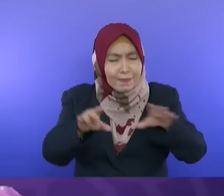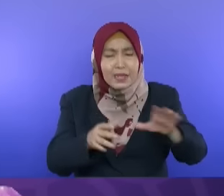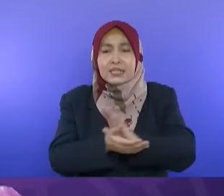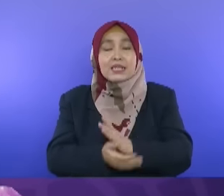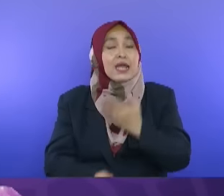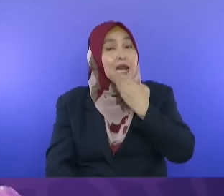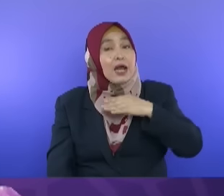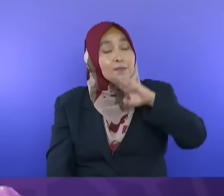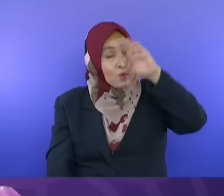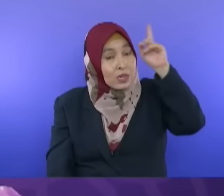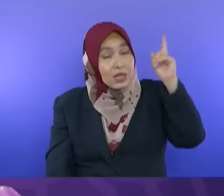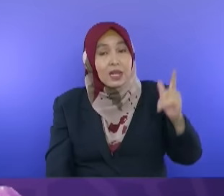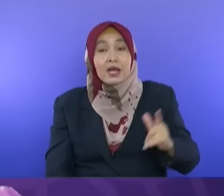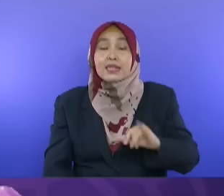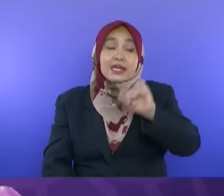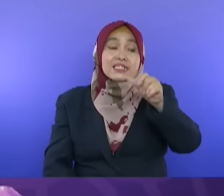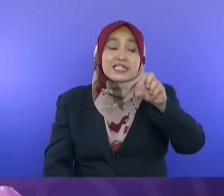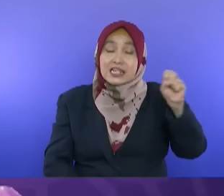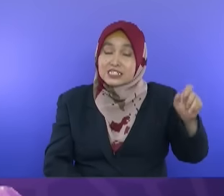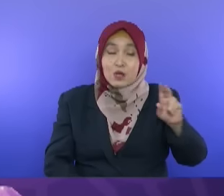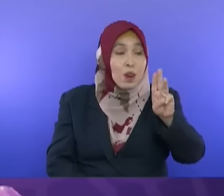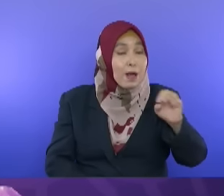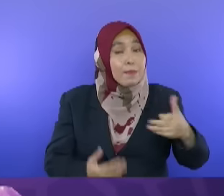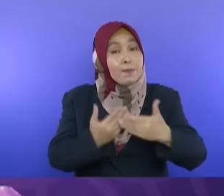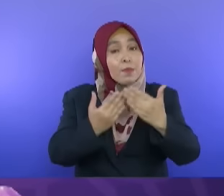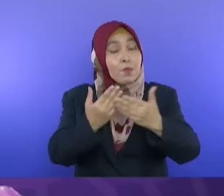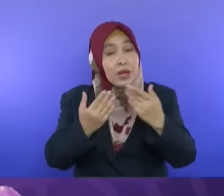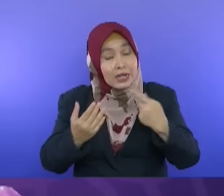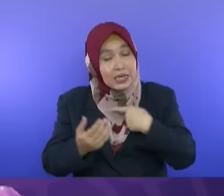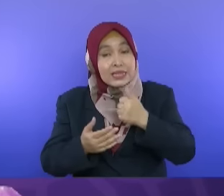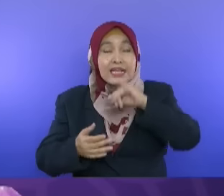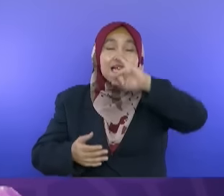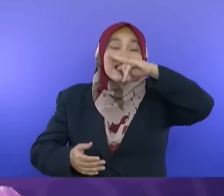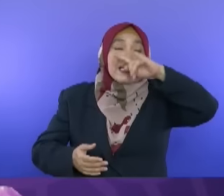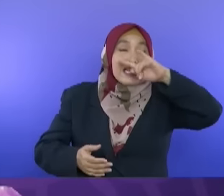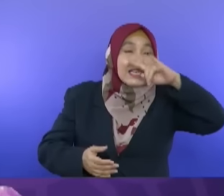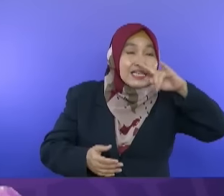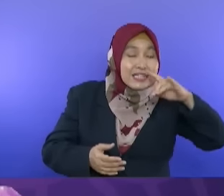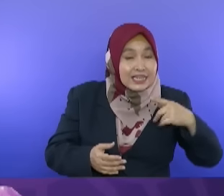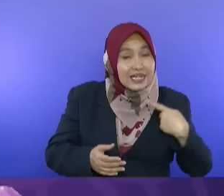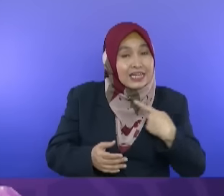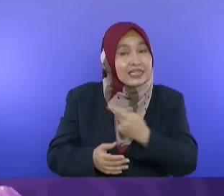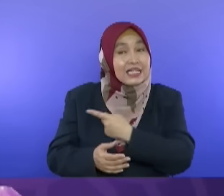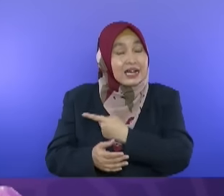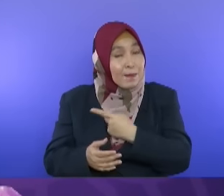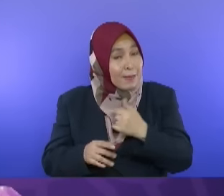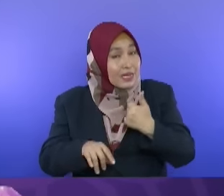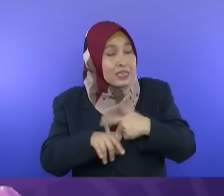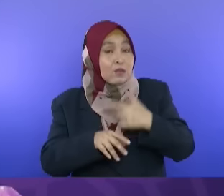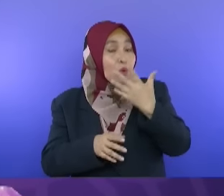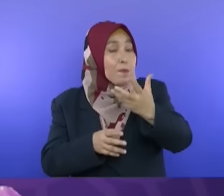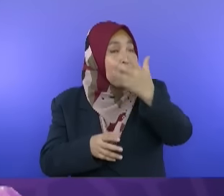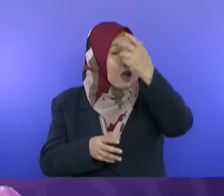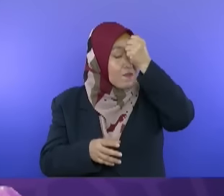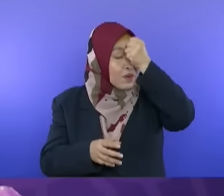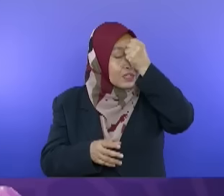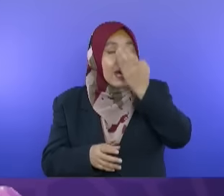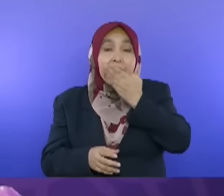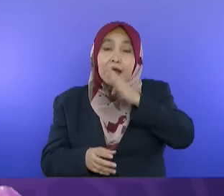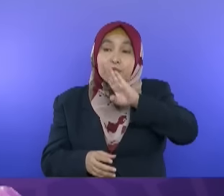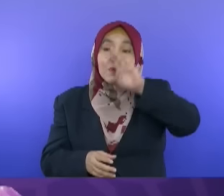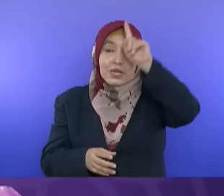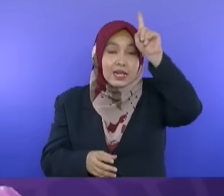Alhamdulillah setiap para ulama memudahkan kita anak-anak kecil kita untuk menghafalnya Alhamdulillah